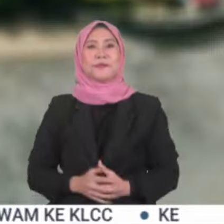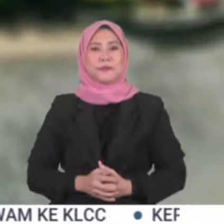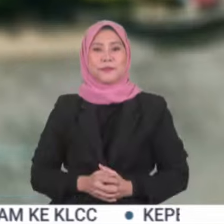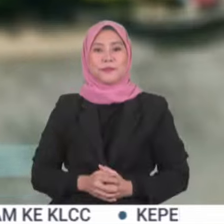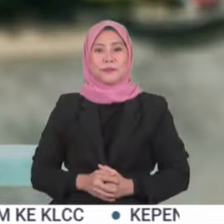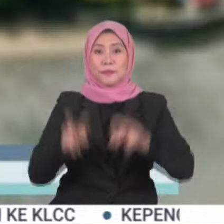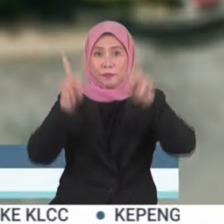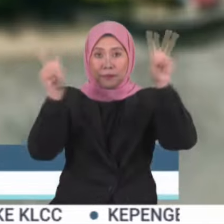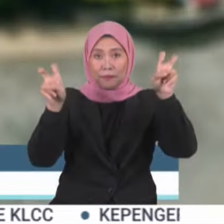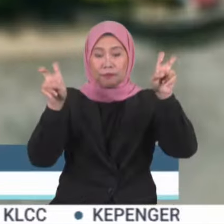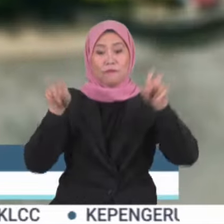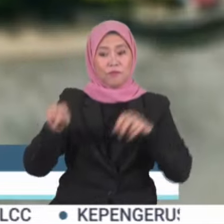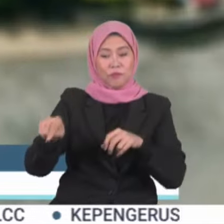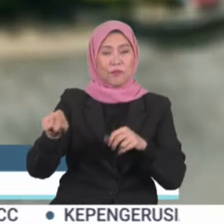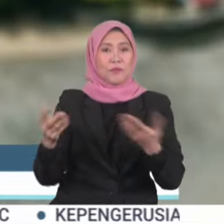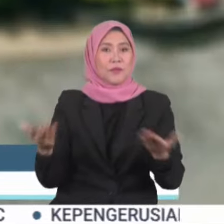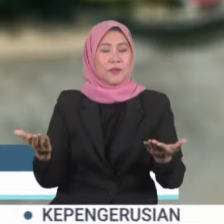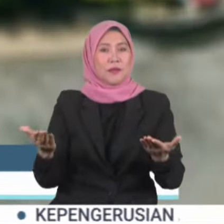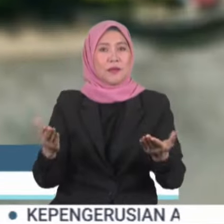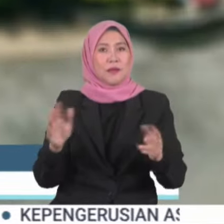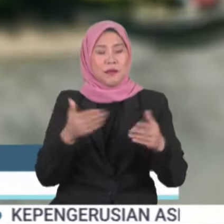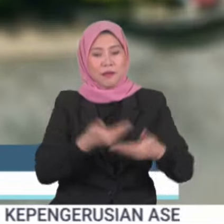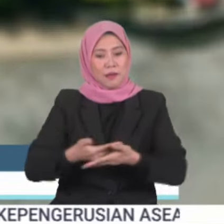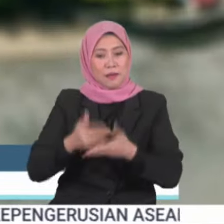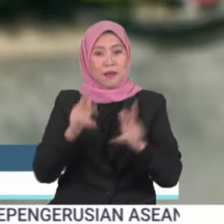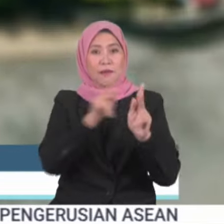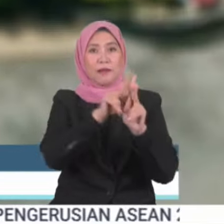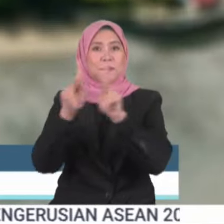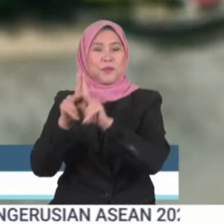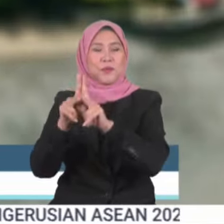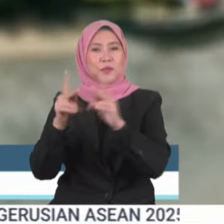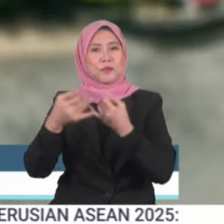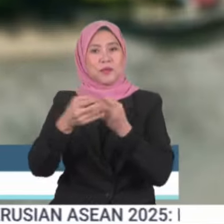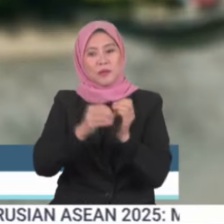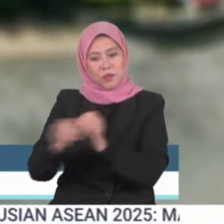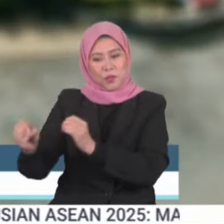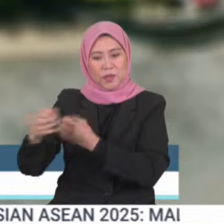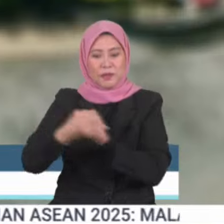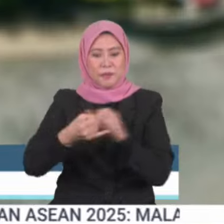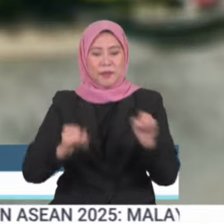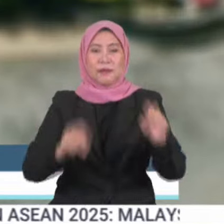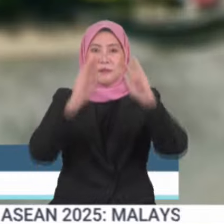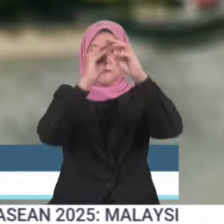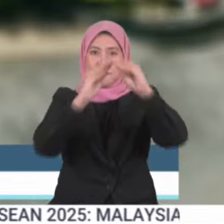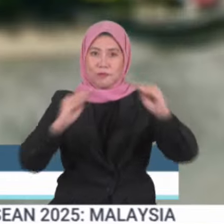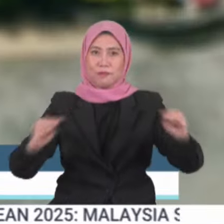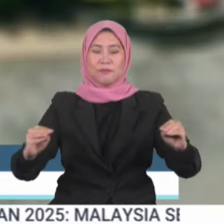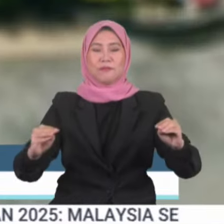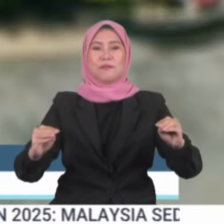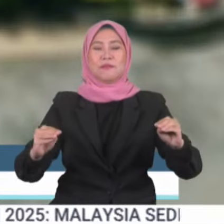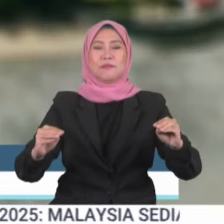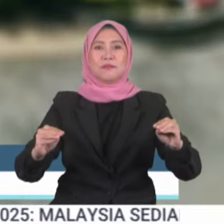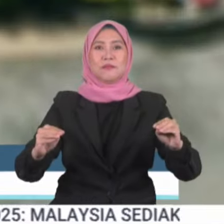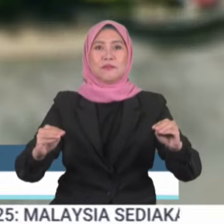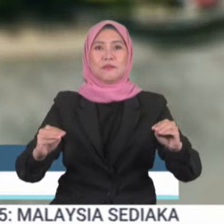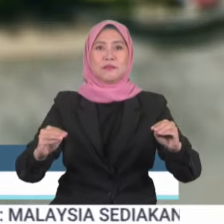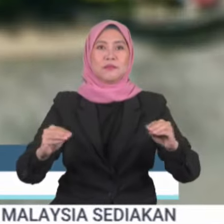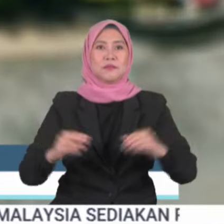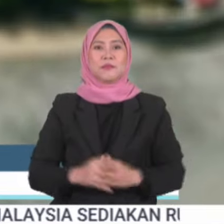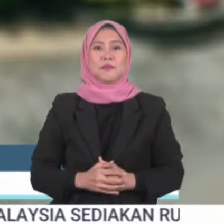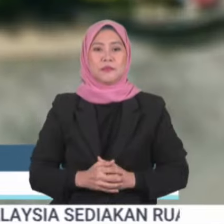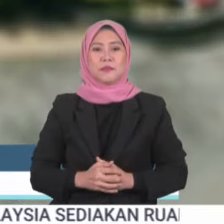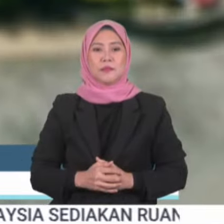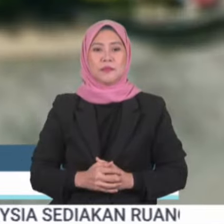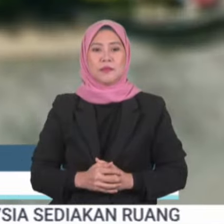Mengangkat tema anak bendang, program nostalgia anak kampung anjuran Jabatan Muzium Malaysia merupakan mesej penyatu paduan masyarakat majmuk di negeri ini.